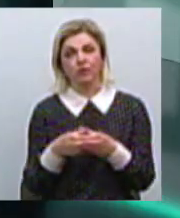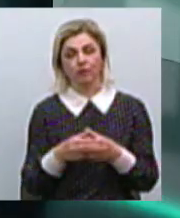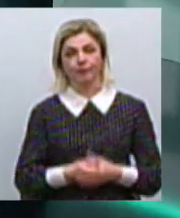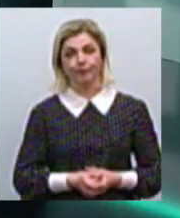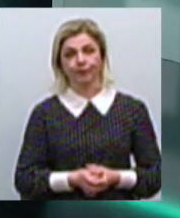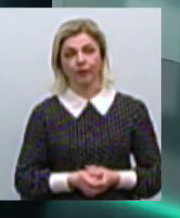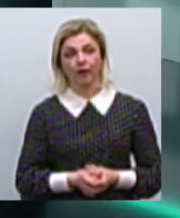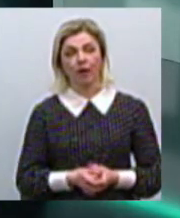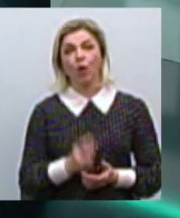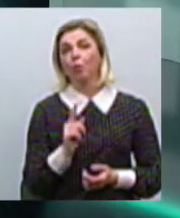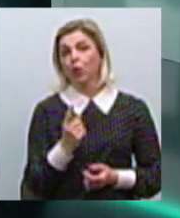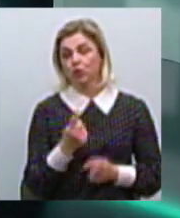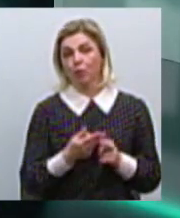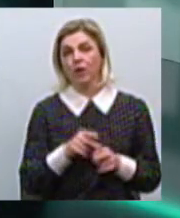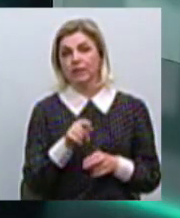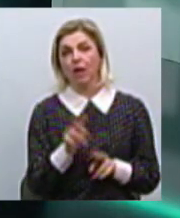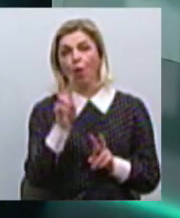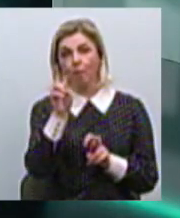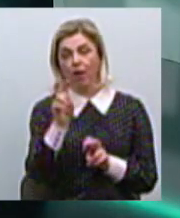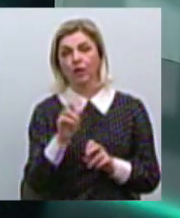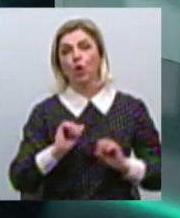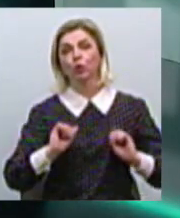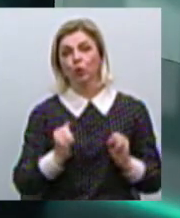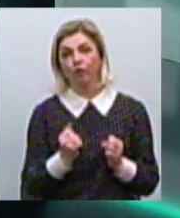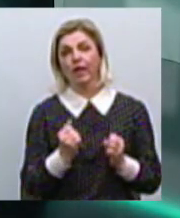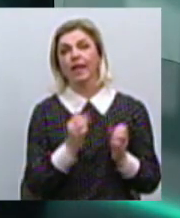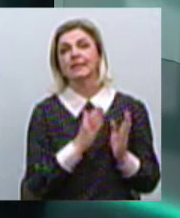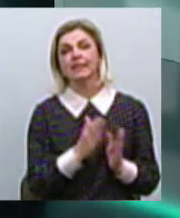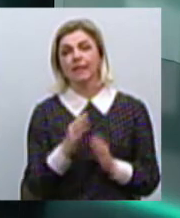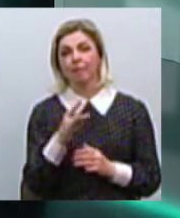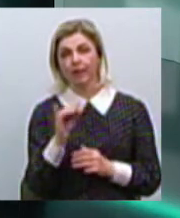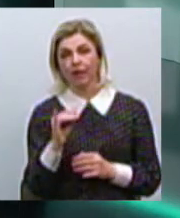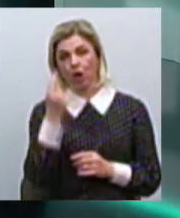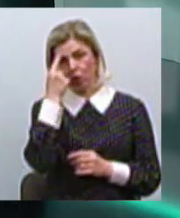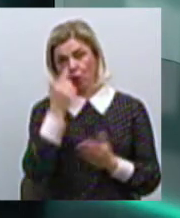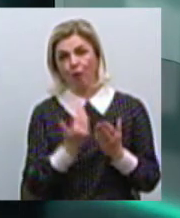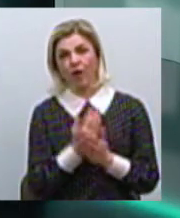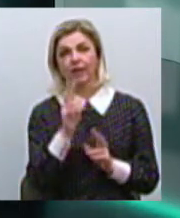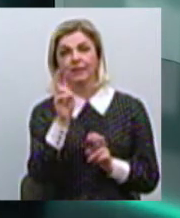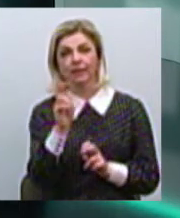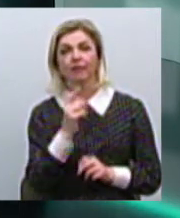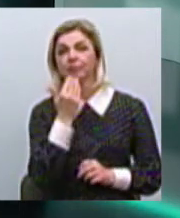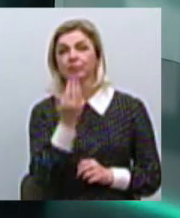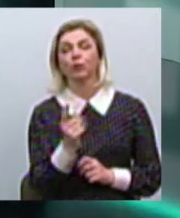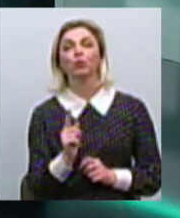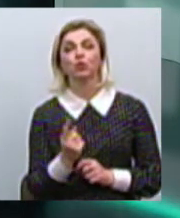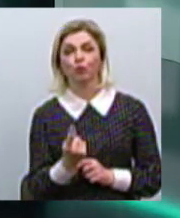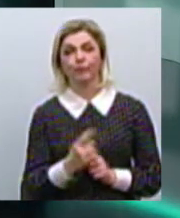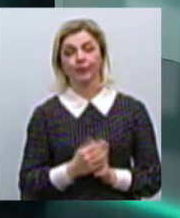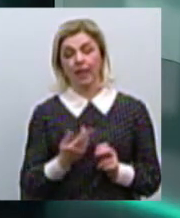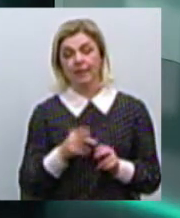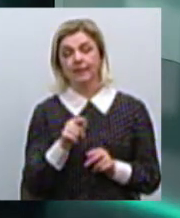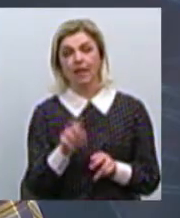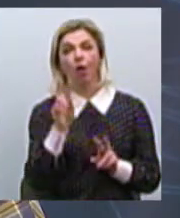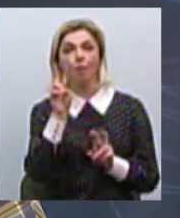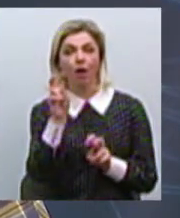ласка, Дмитро, чому саме ця компанія «Товариство Українській системній інновації»? Ну, ця компанія, по-перше, є